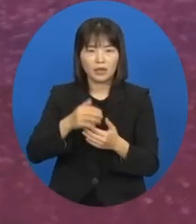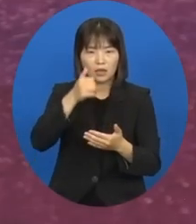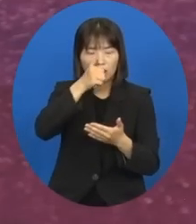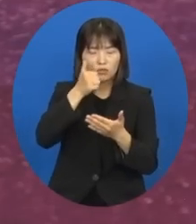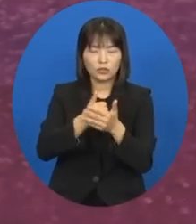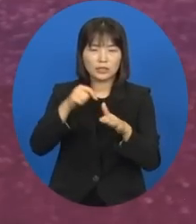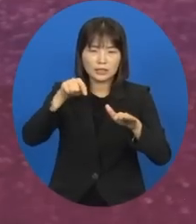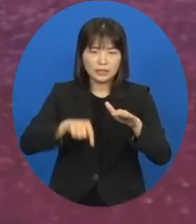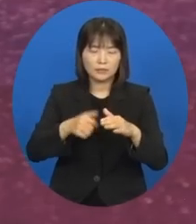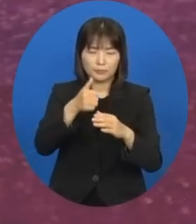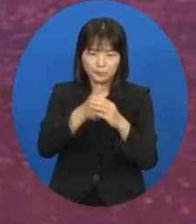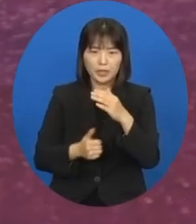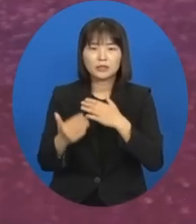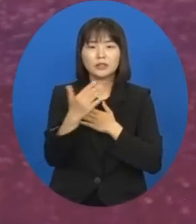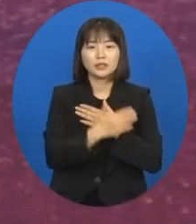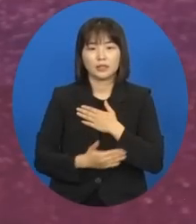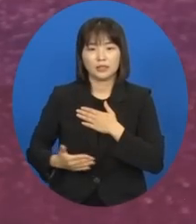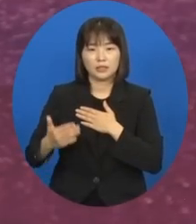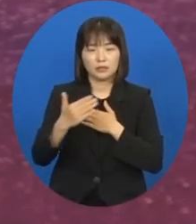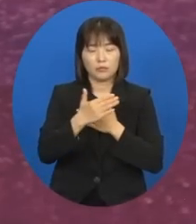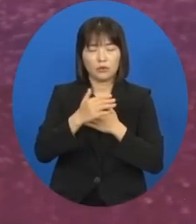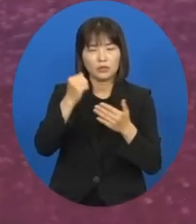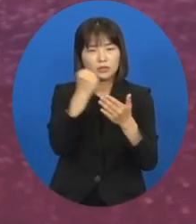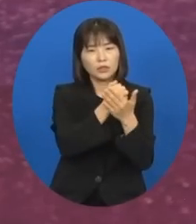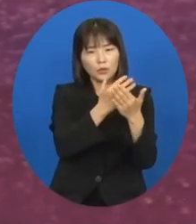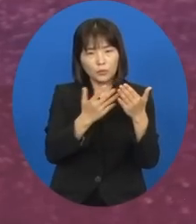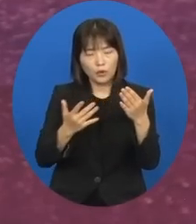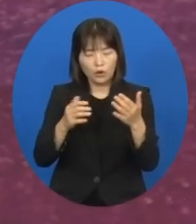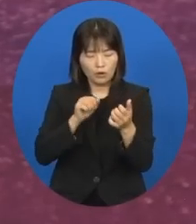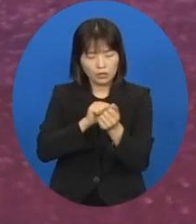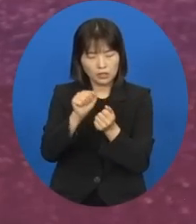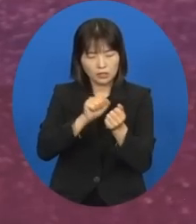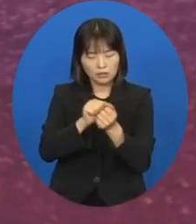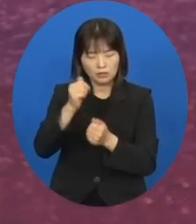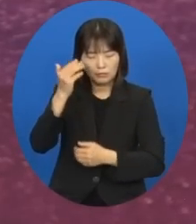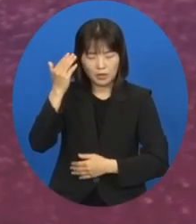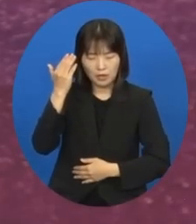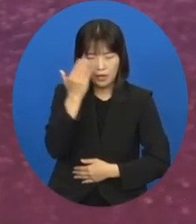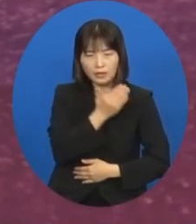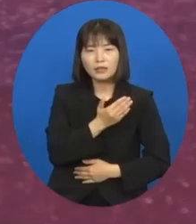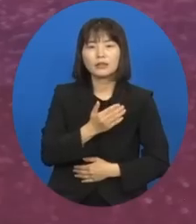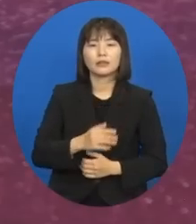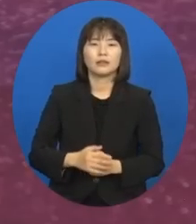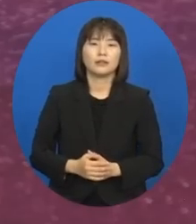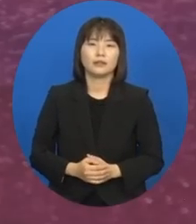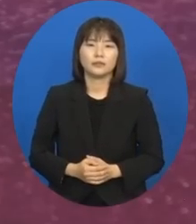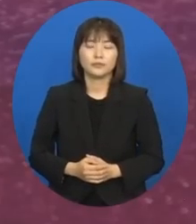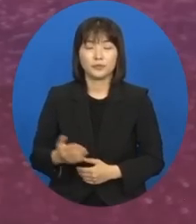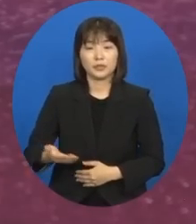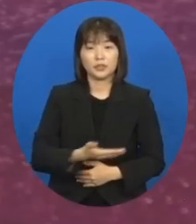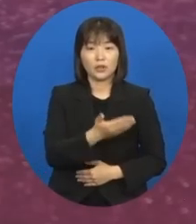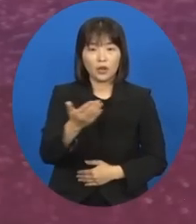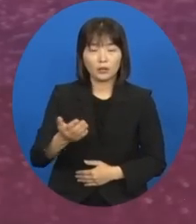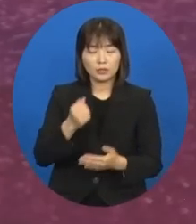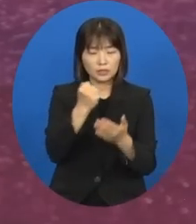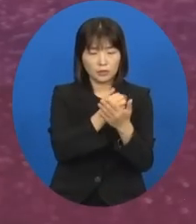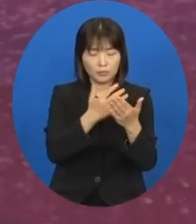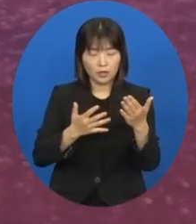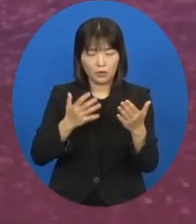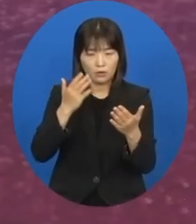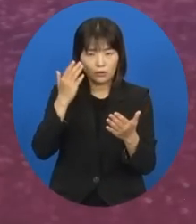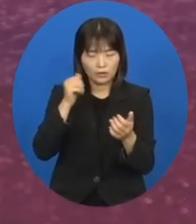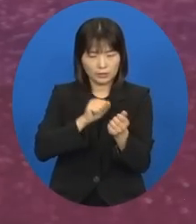죄의 깊이 빠진이 몸 그 피로 씻어 맑히네 여러분 그 피로 지금